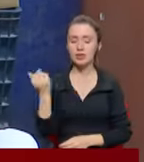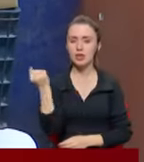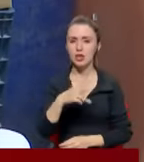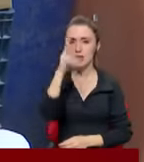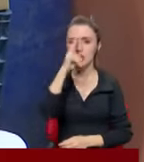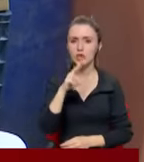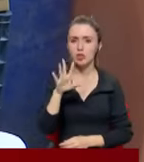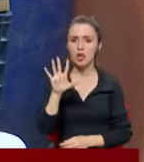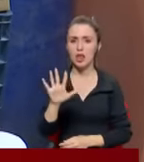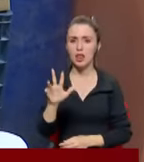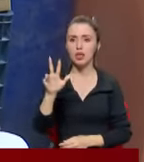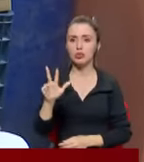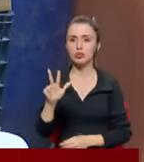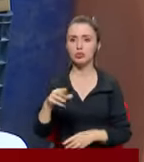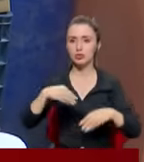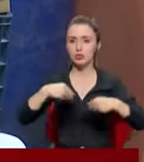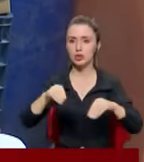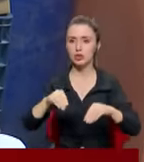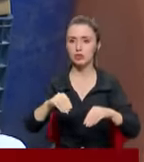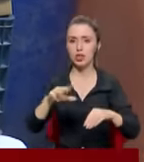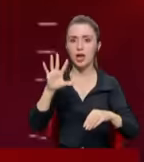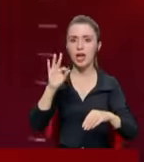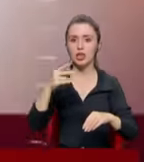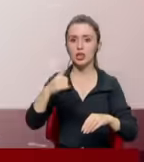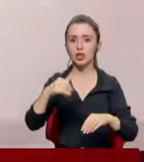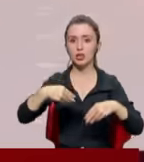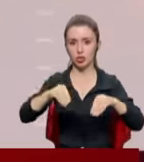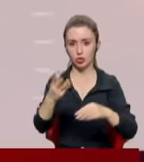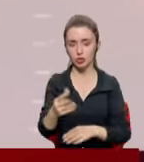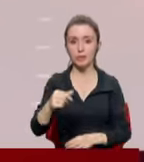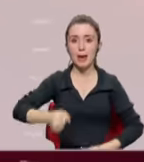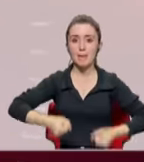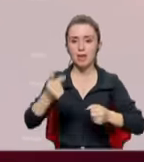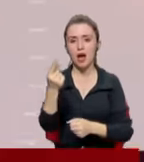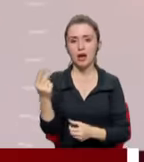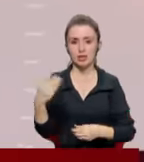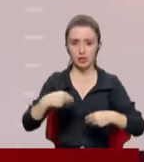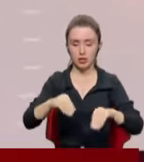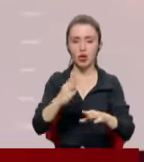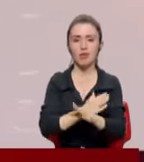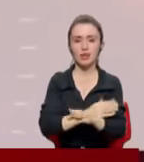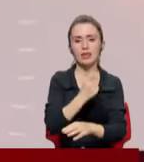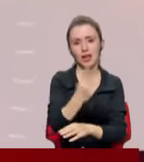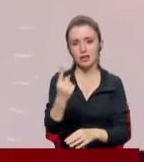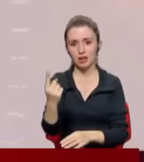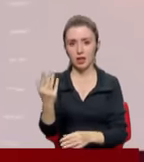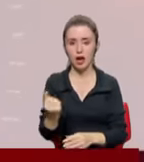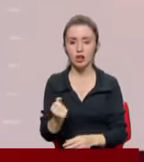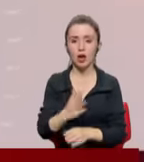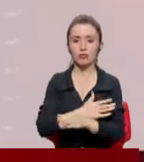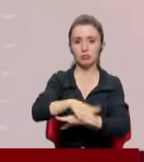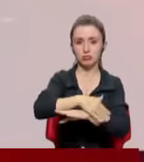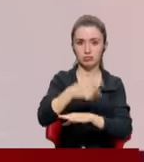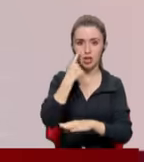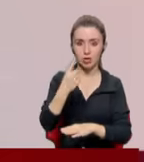253 kilo portakal satardık şu an 50 kilo zor satıyoruz pazarcı daha az satıyor tüketici taneyle alıyor sebze meyve